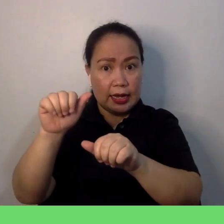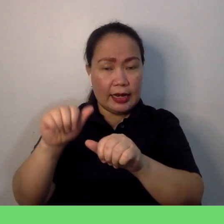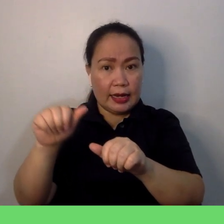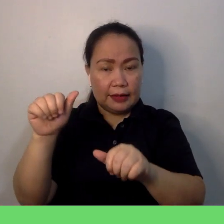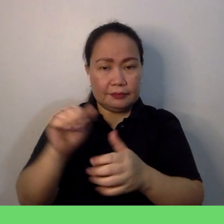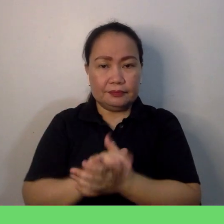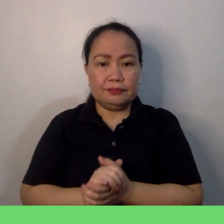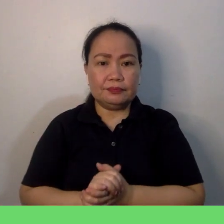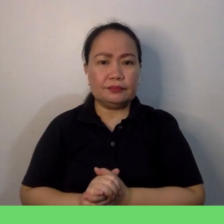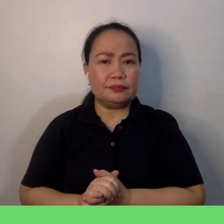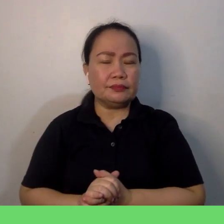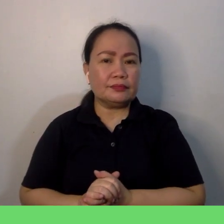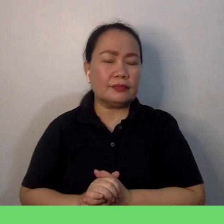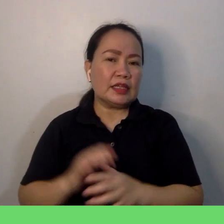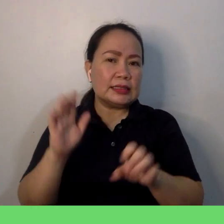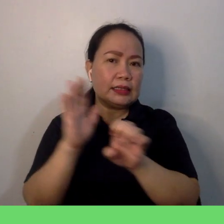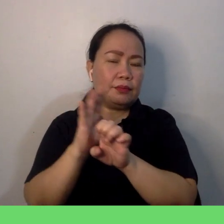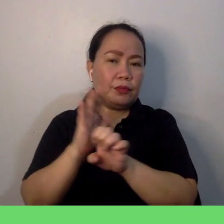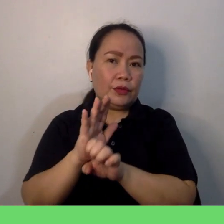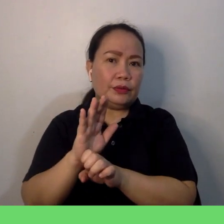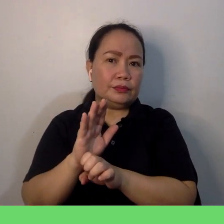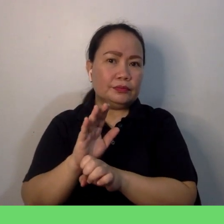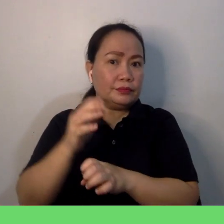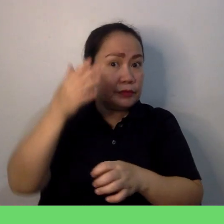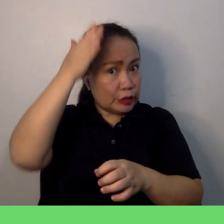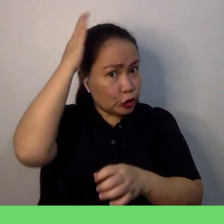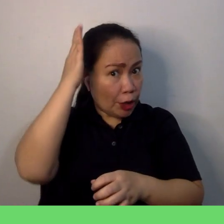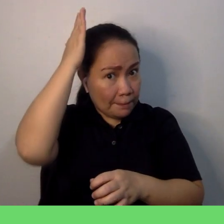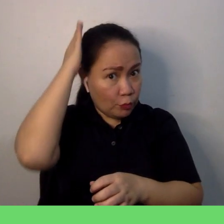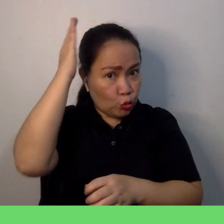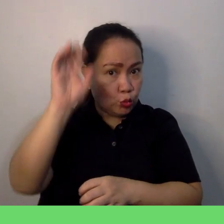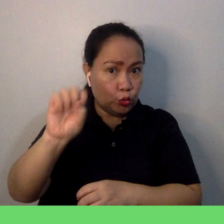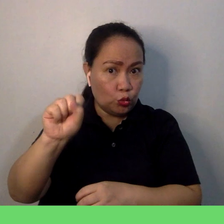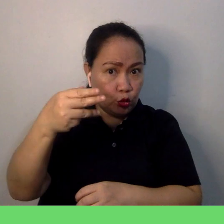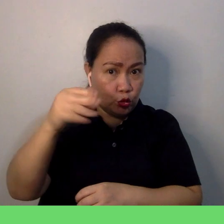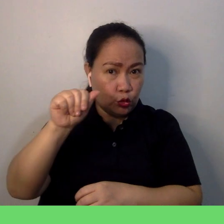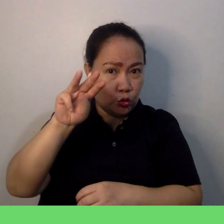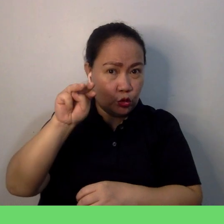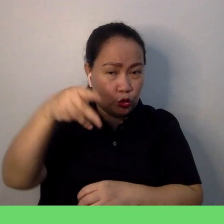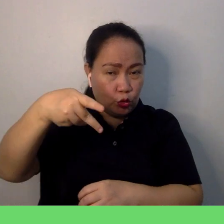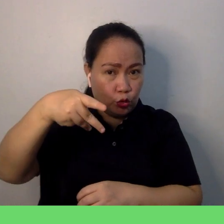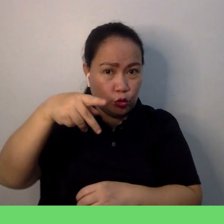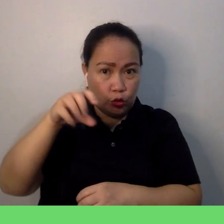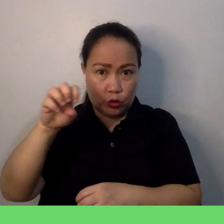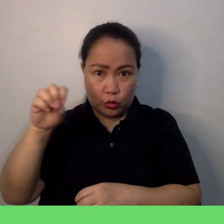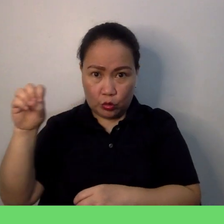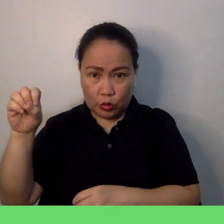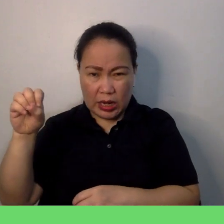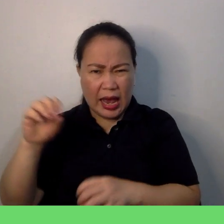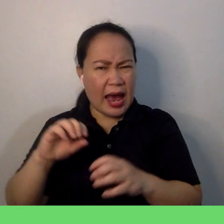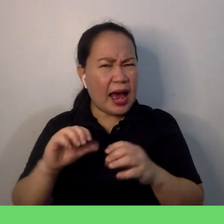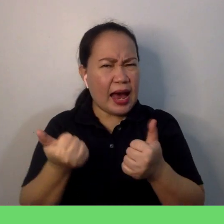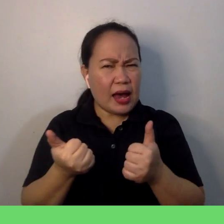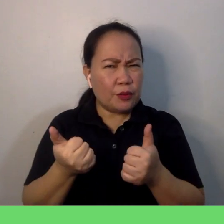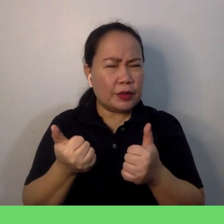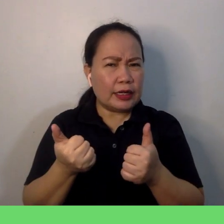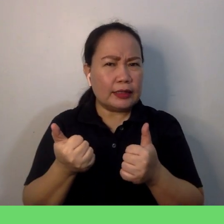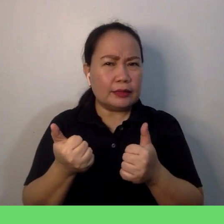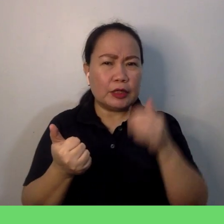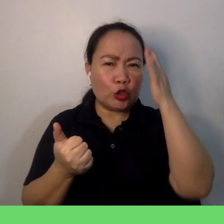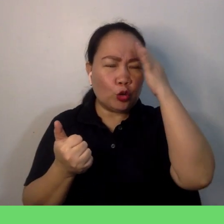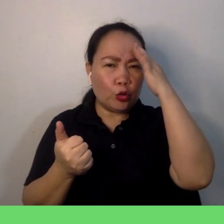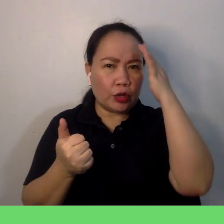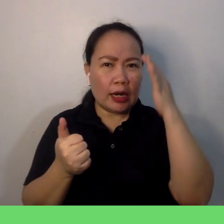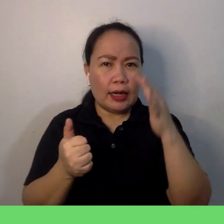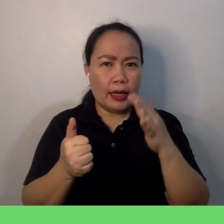paano na-advertise yung gano'n na yung shampoo na pinakamagandang gamitin, paano kinuha yung data, paano ginather